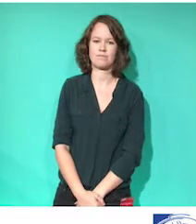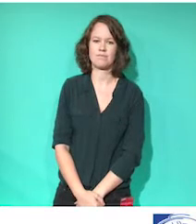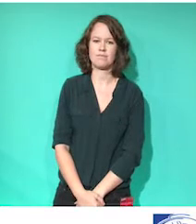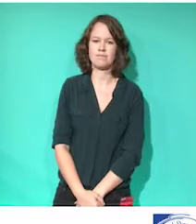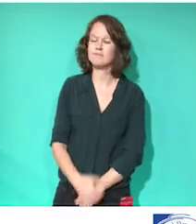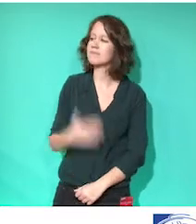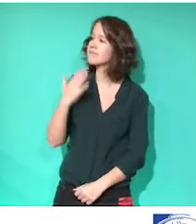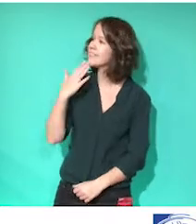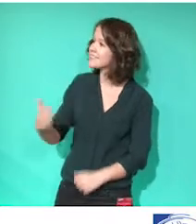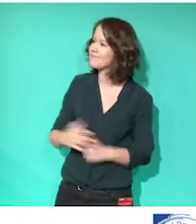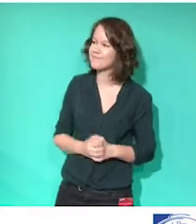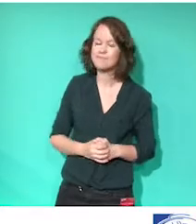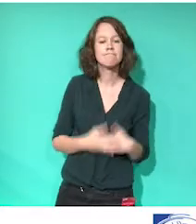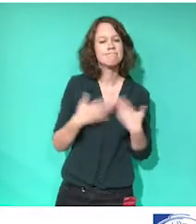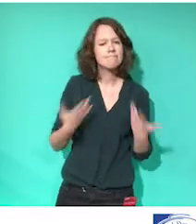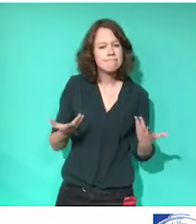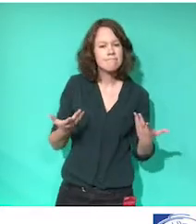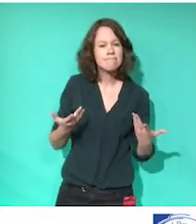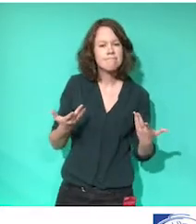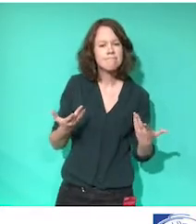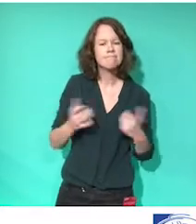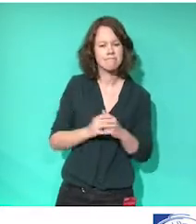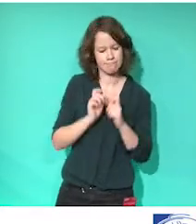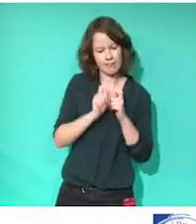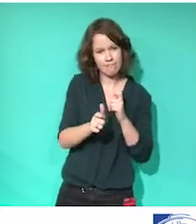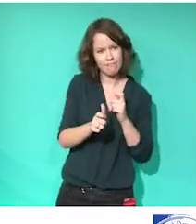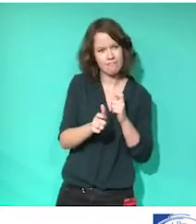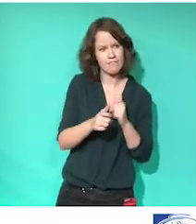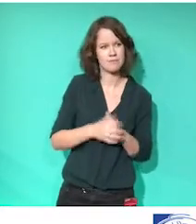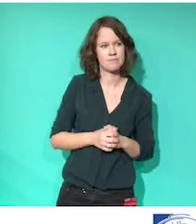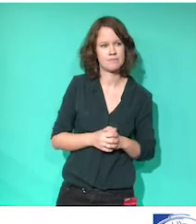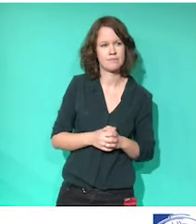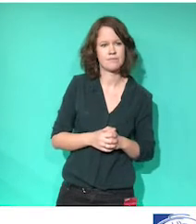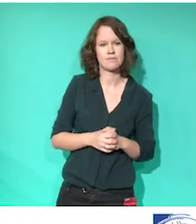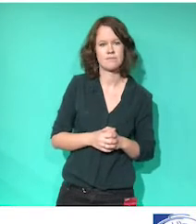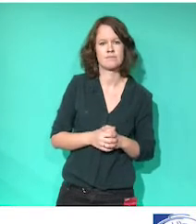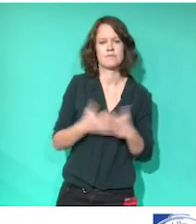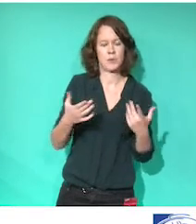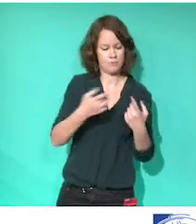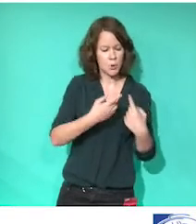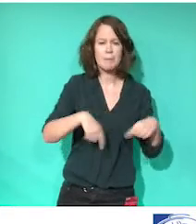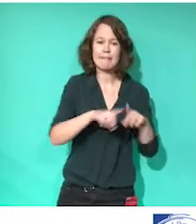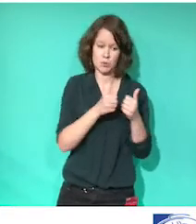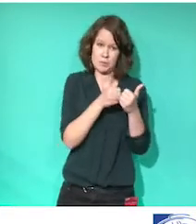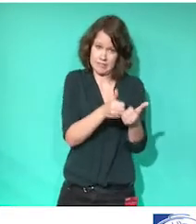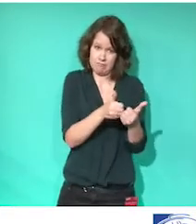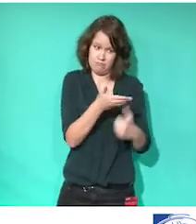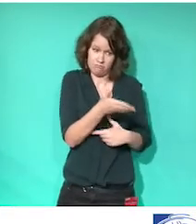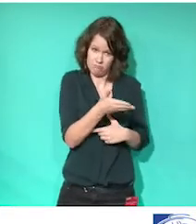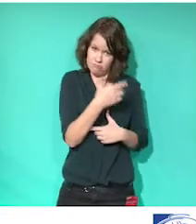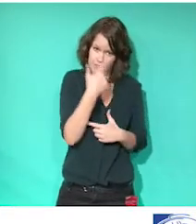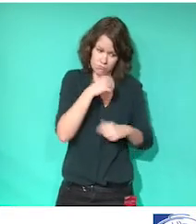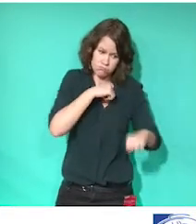Merci Sabine. Alors, on va passer maintenant avec le comité de suivi la poursuite